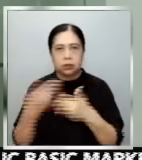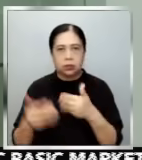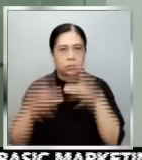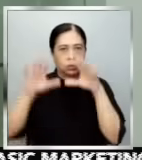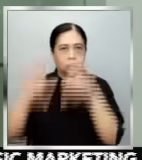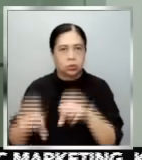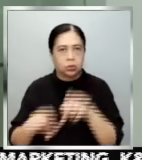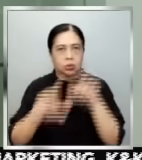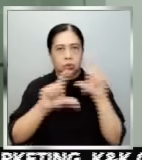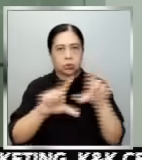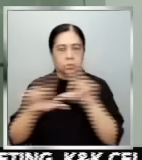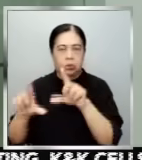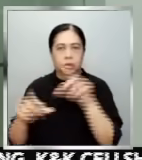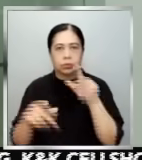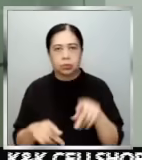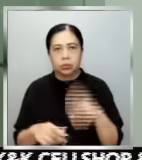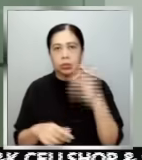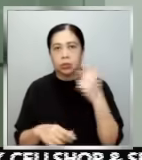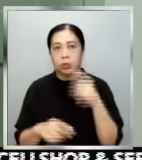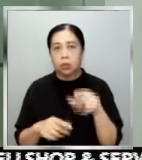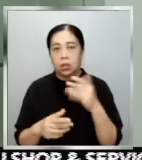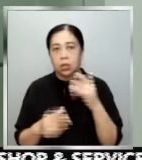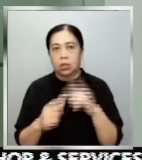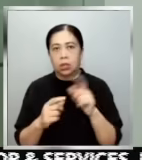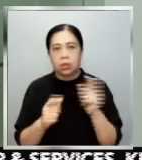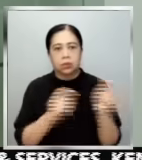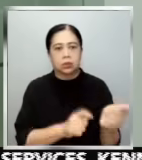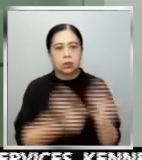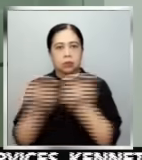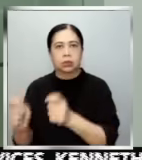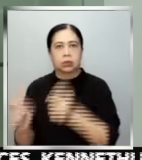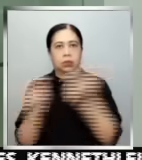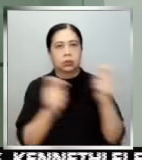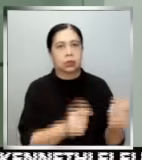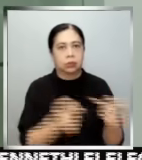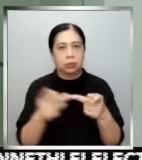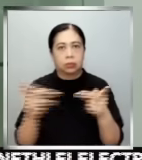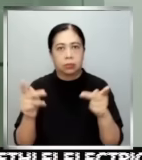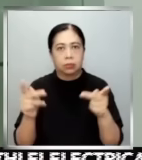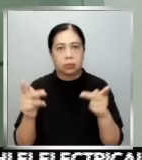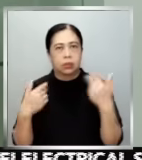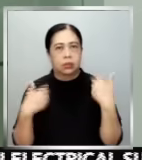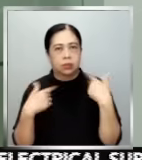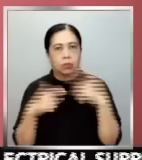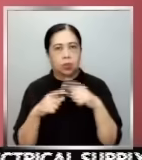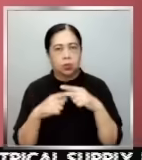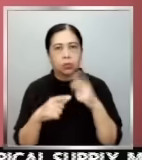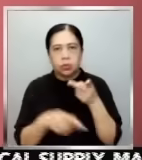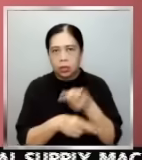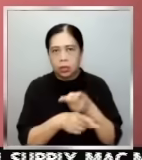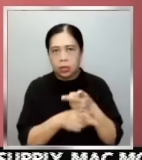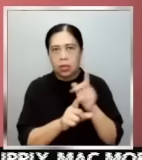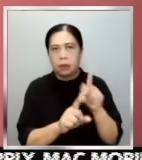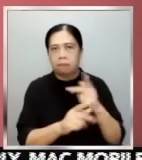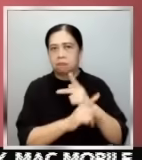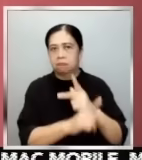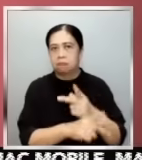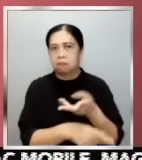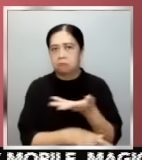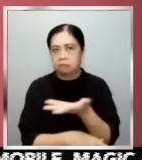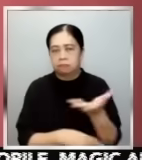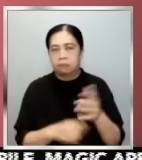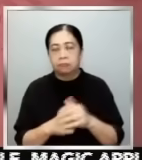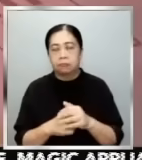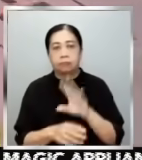personality dahil Bukod sa palipat-lipat sila ng lokasyon meron din daw nagbabantay sa kanila nakuha sa mga